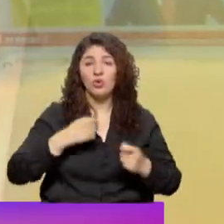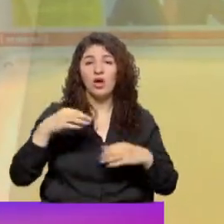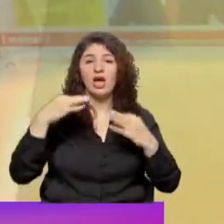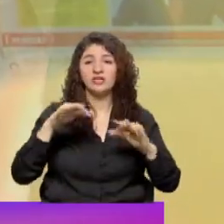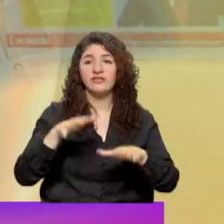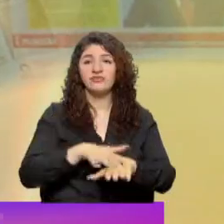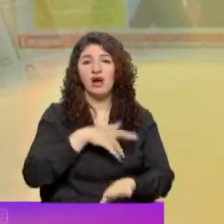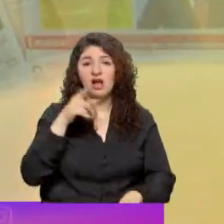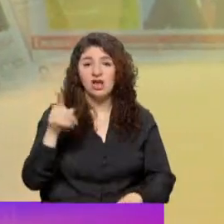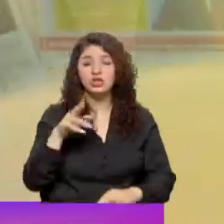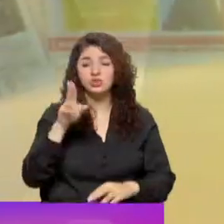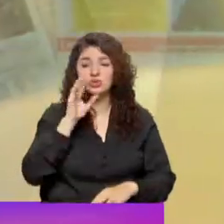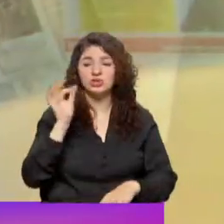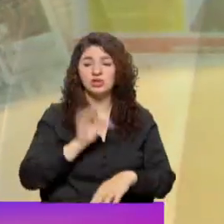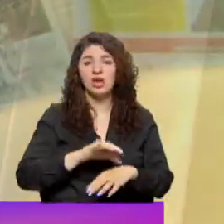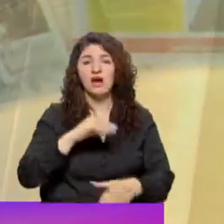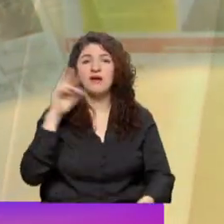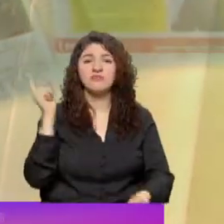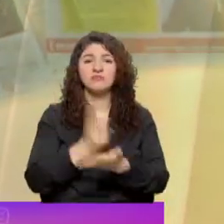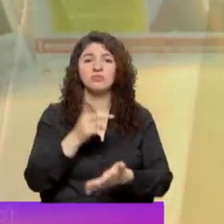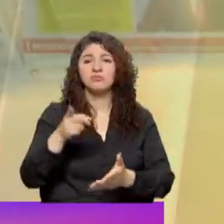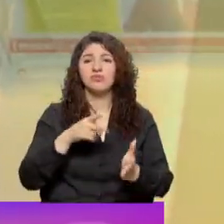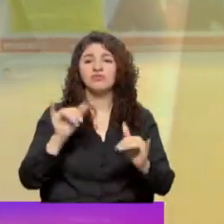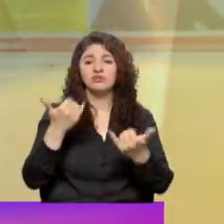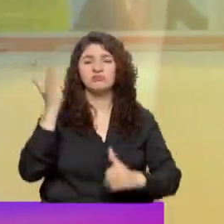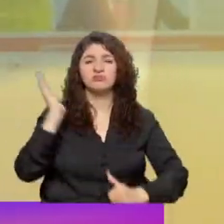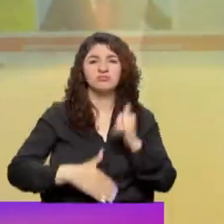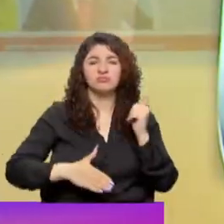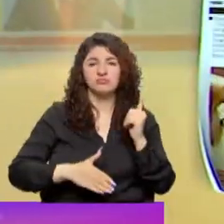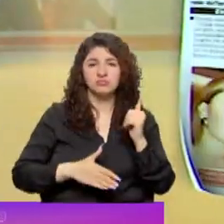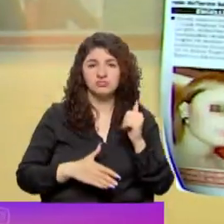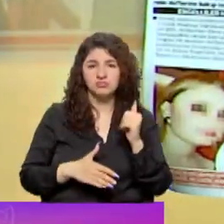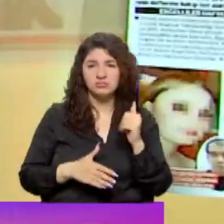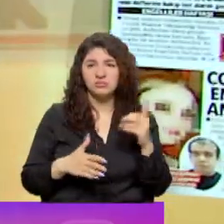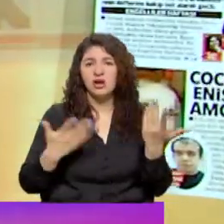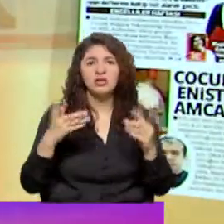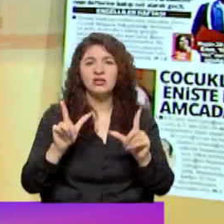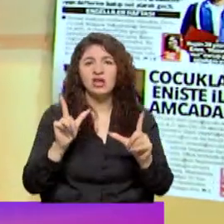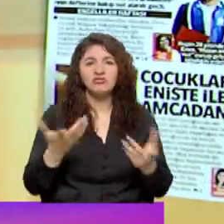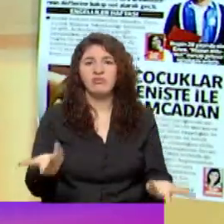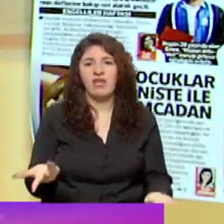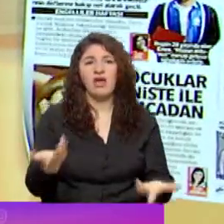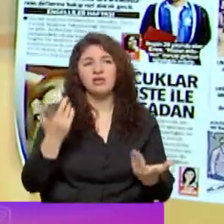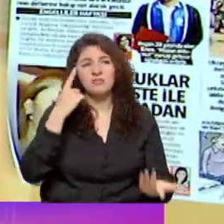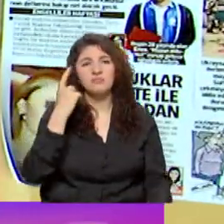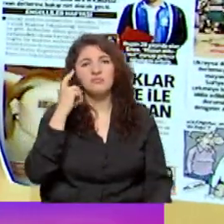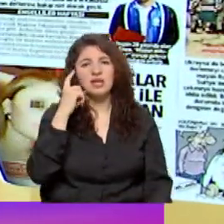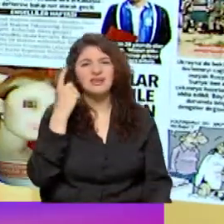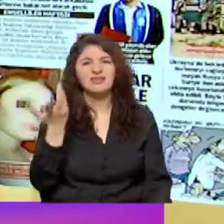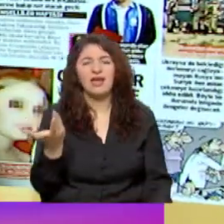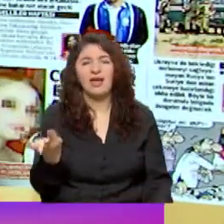Eskişehir Valiliği son dakika kararıyla bu Festivali Yasaklıyor hangi gerekçeyle hangi